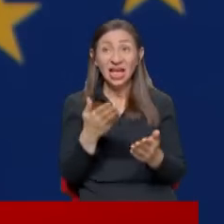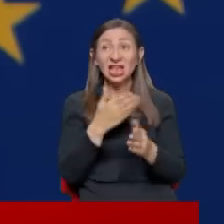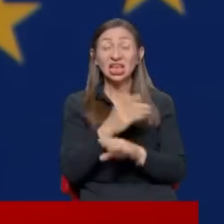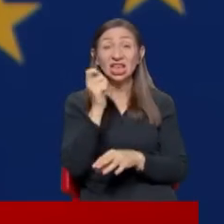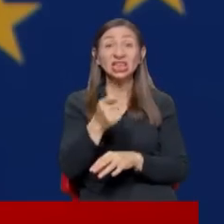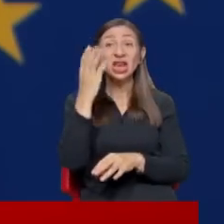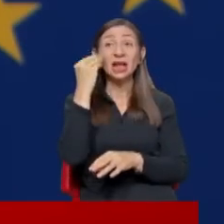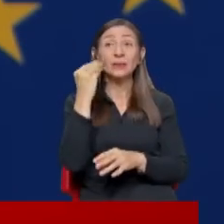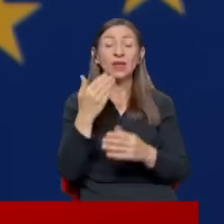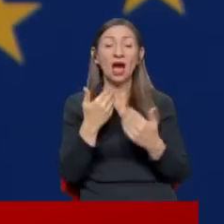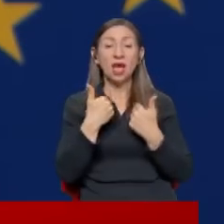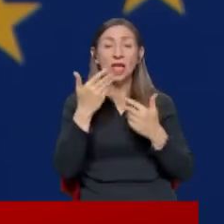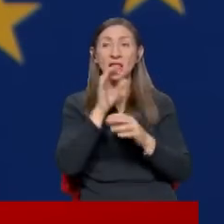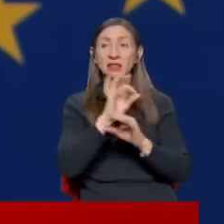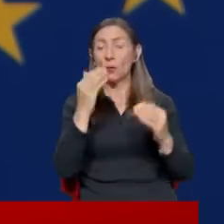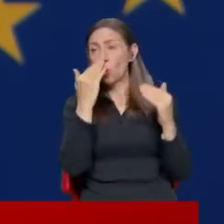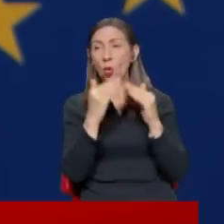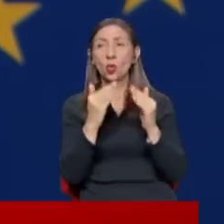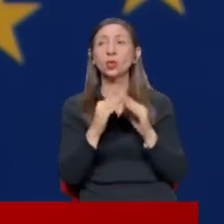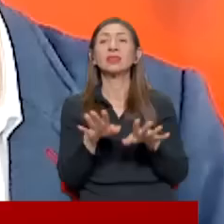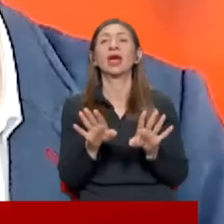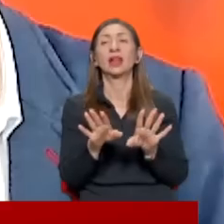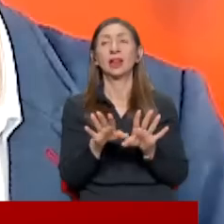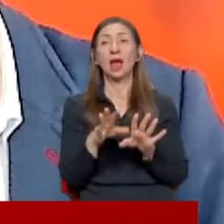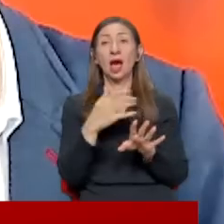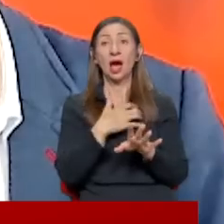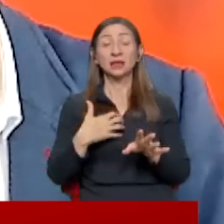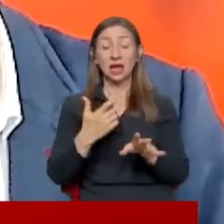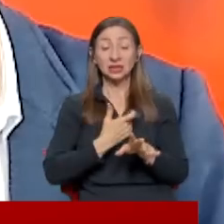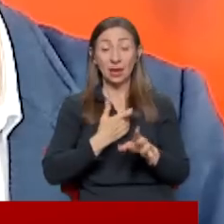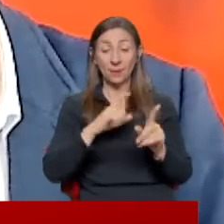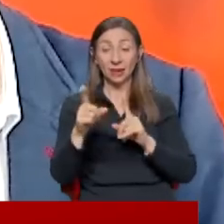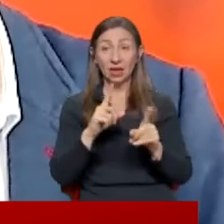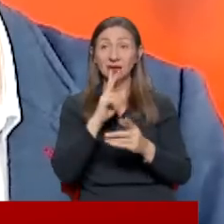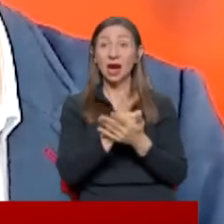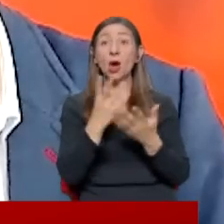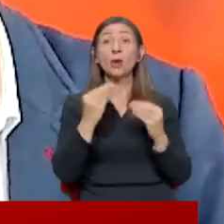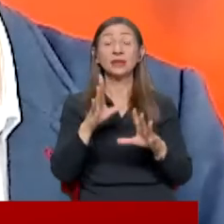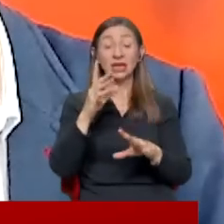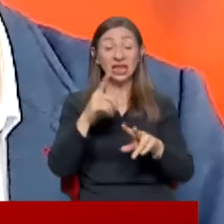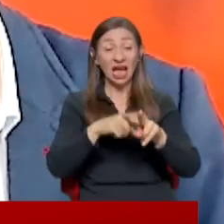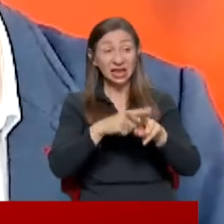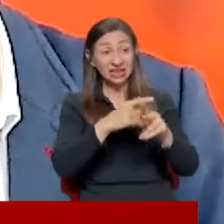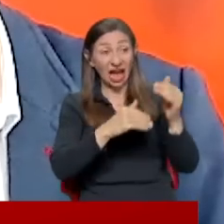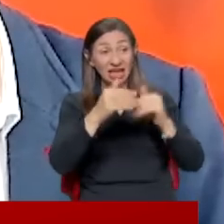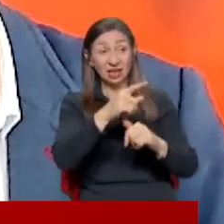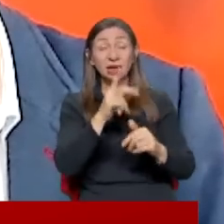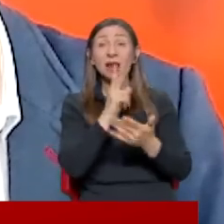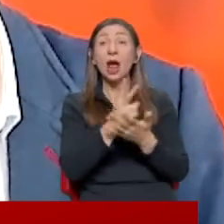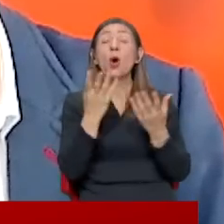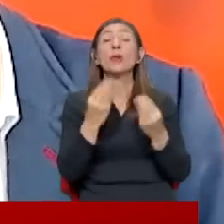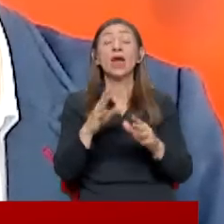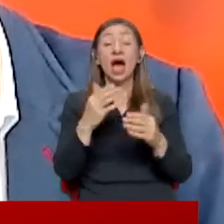gerçek anlamda adaleti yerine getirmiş olmaz. Anayasa Mahkemesi kararlarının uygulanmadığı bir ülkede, Yargıtay kararlarının uygulanmadığı bir